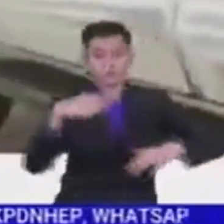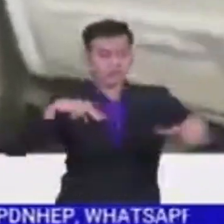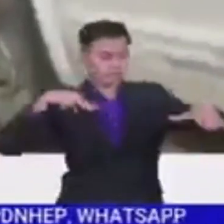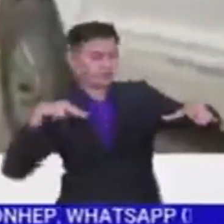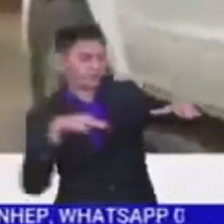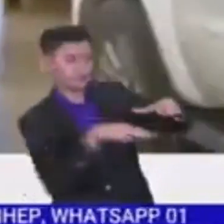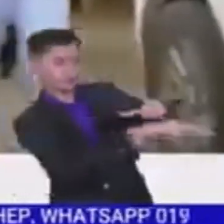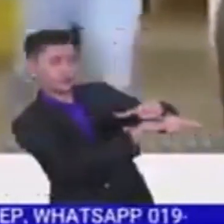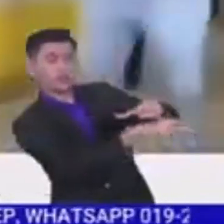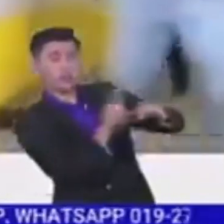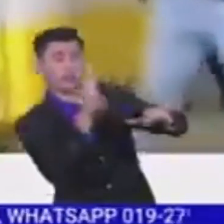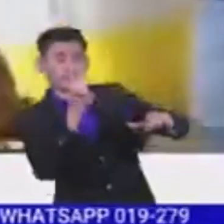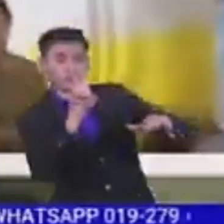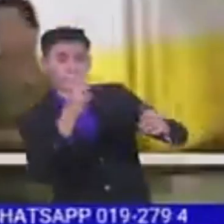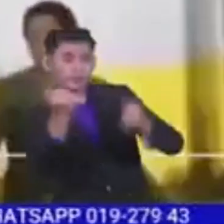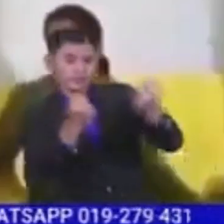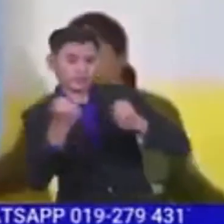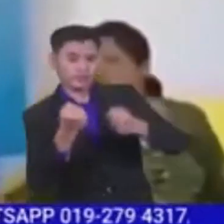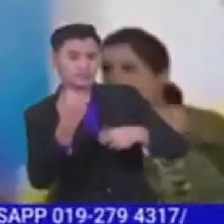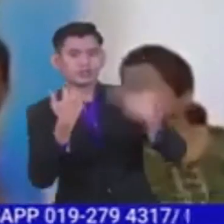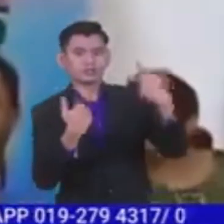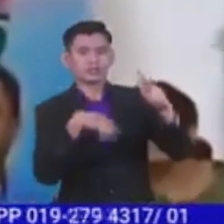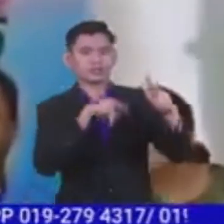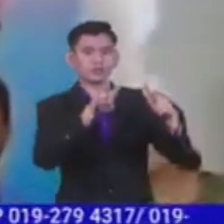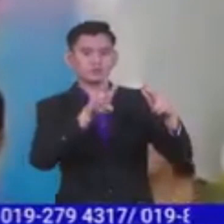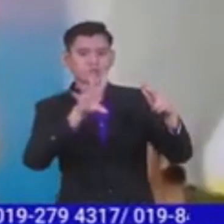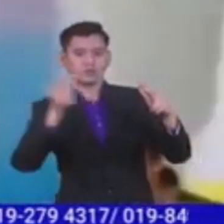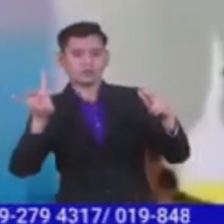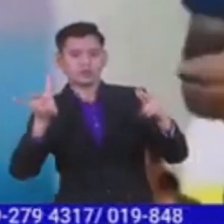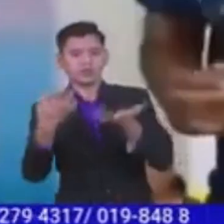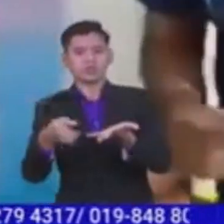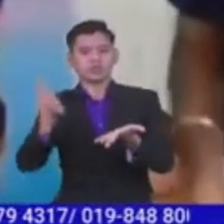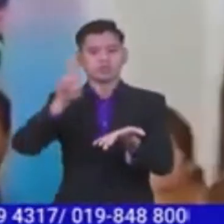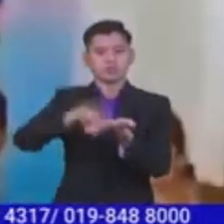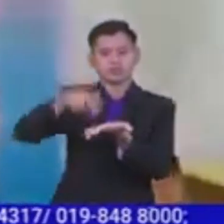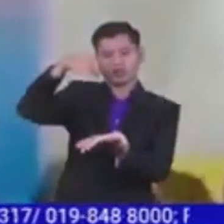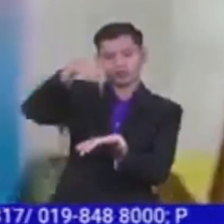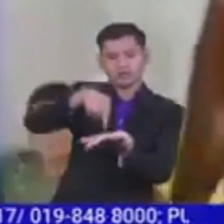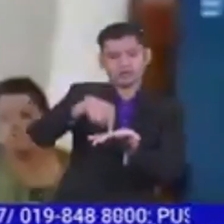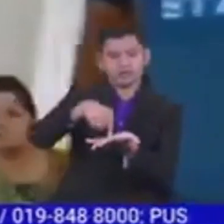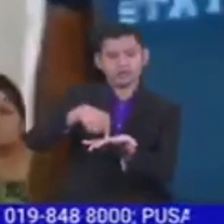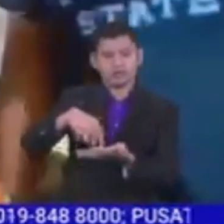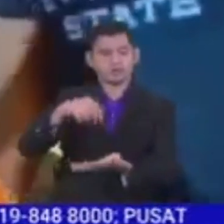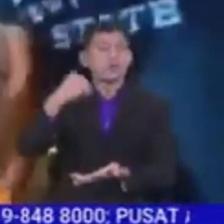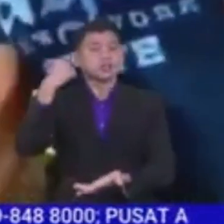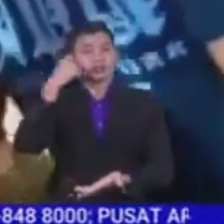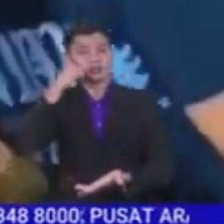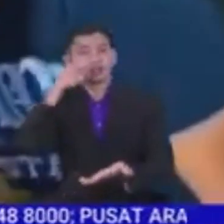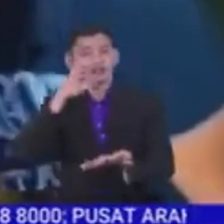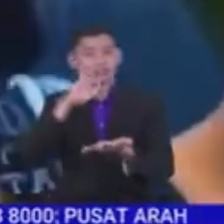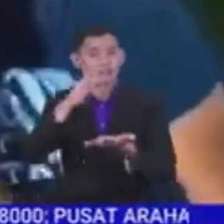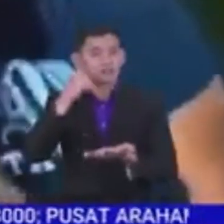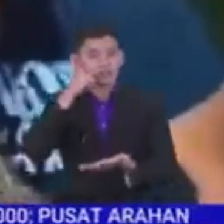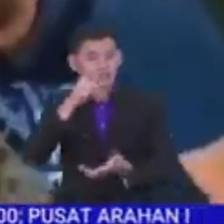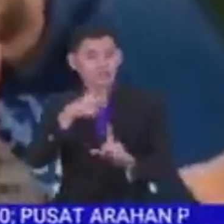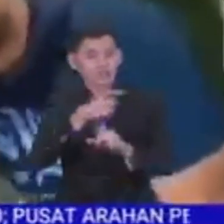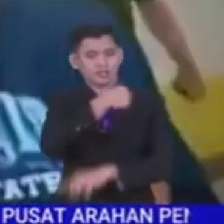masa 13.74 saat. Rekod itu sebelum ini dipegang seorang gadis dari China dengan